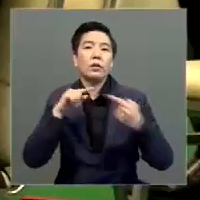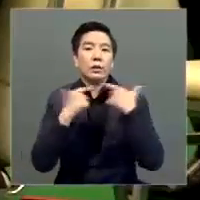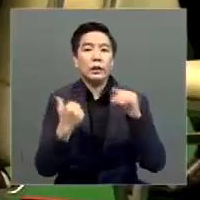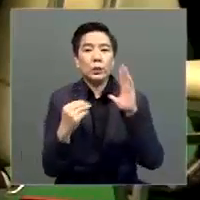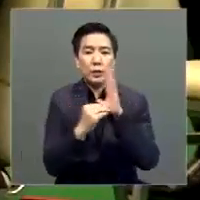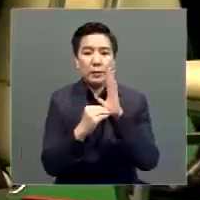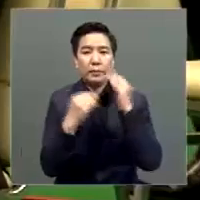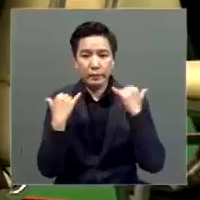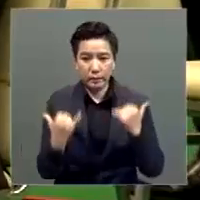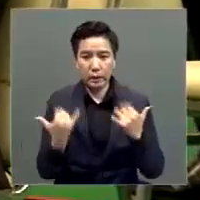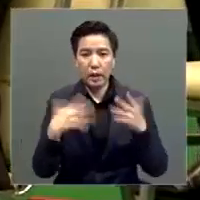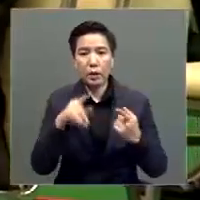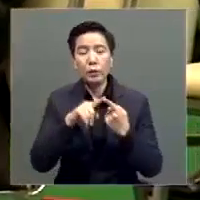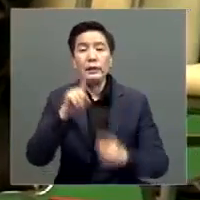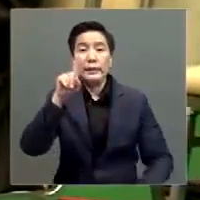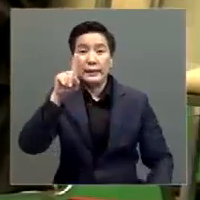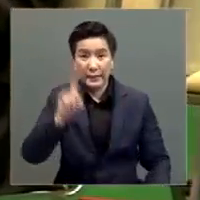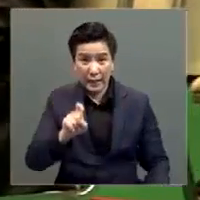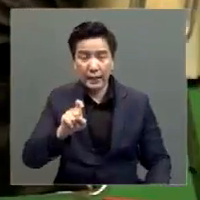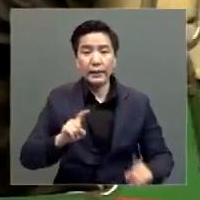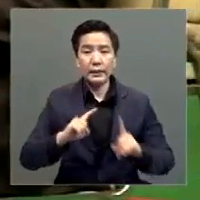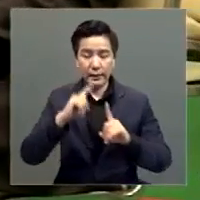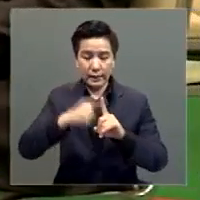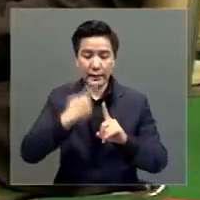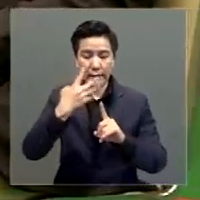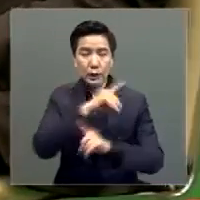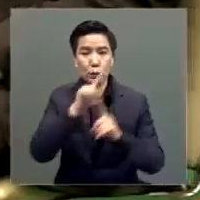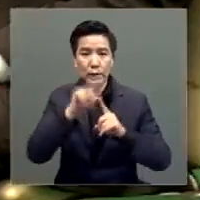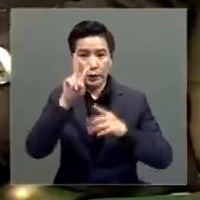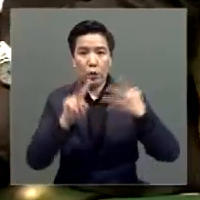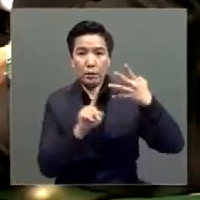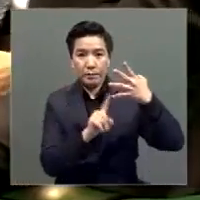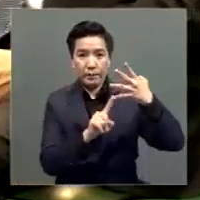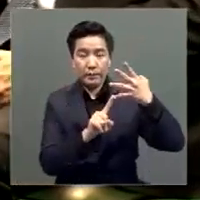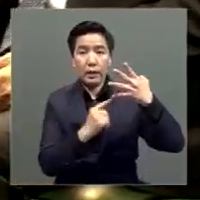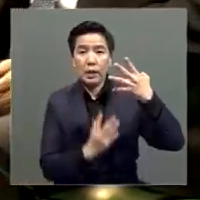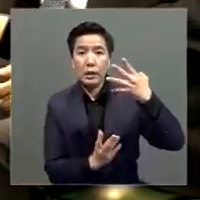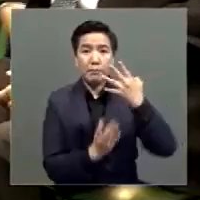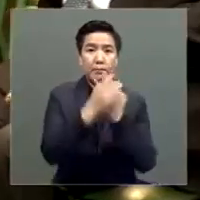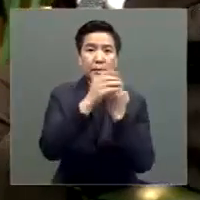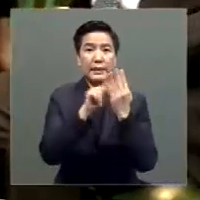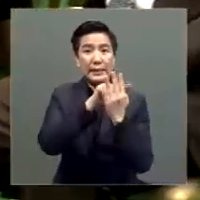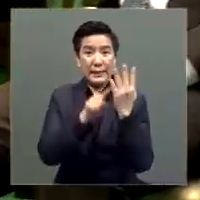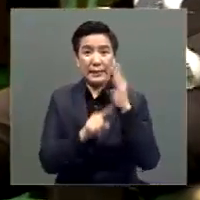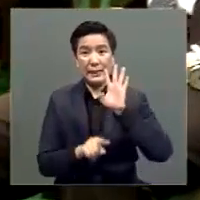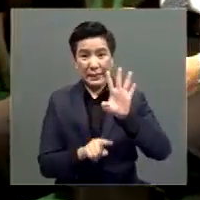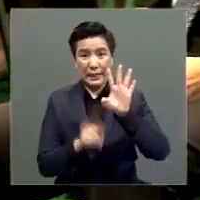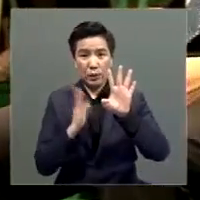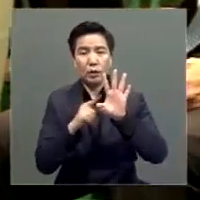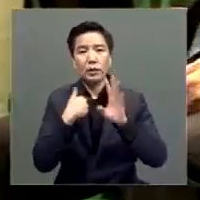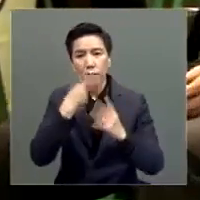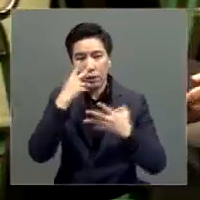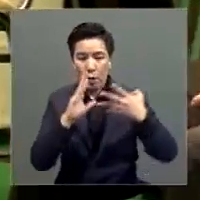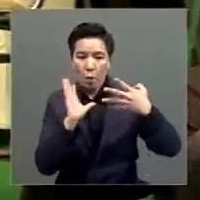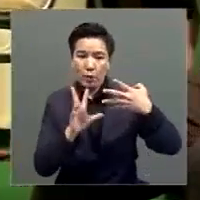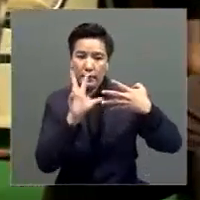หานครแล้วก็เสียชีวิตในวันที่2เมษายนนะครับนี่คือสิ่งที่เราต้องเรียนรู้3ร